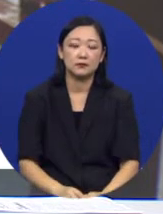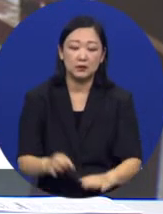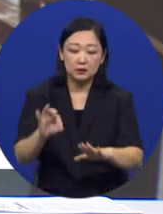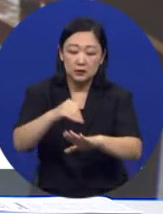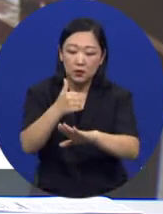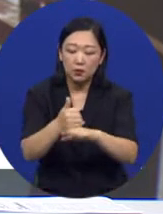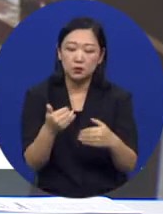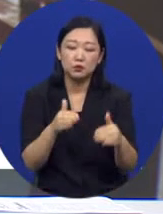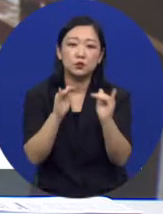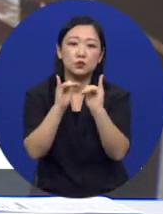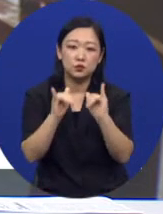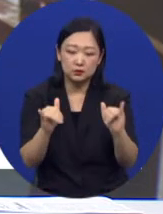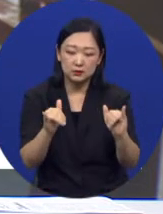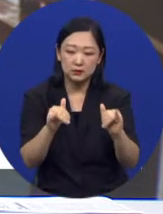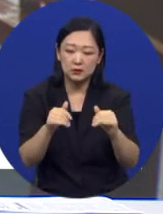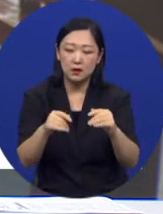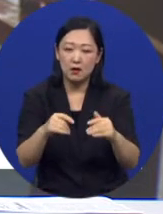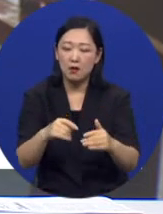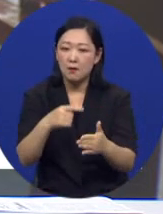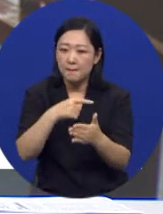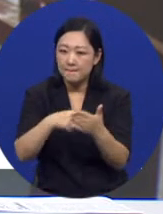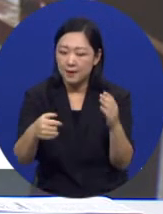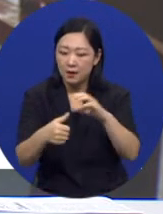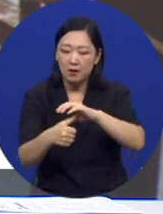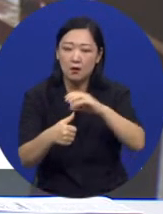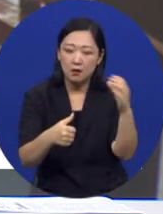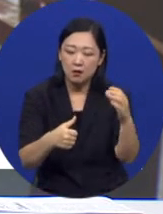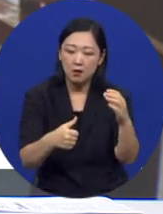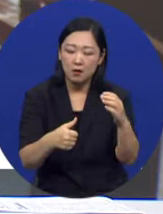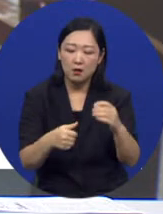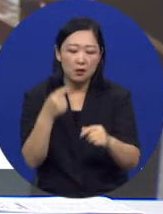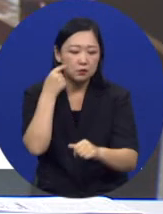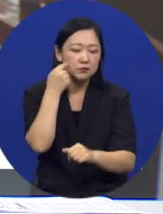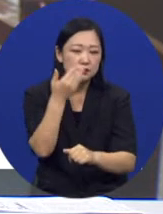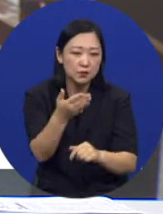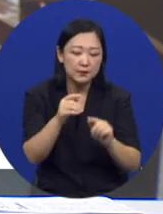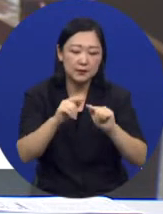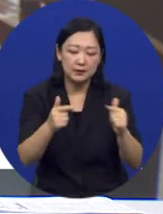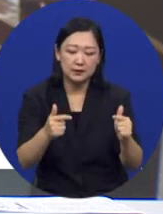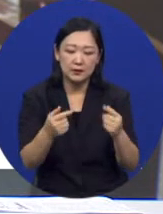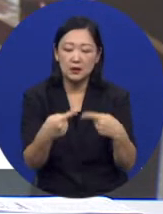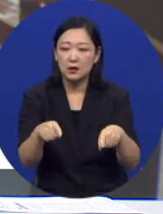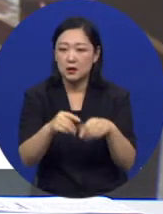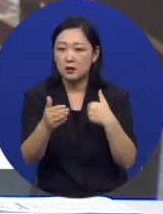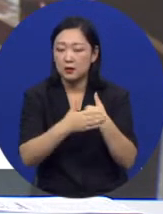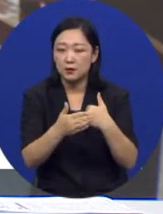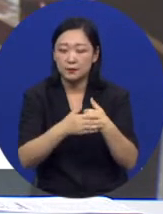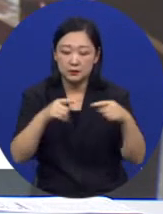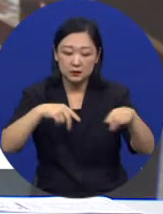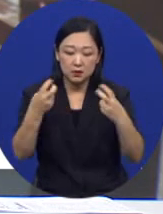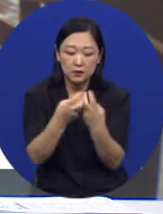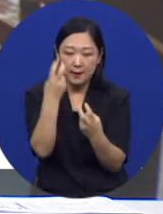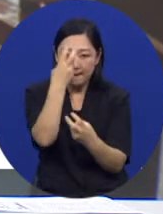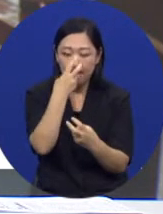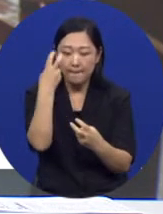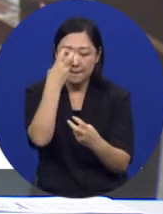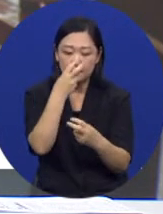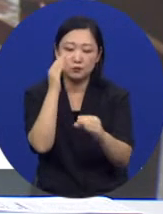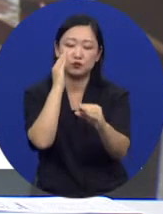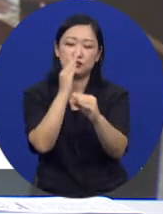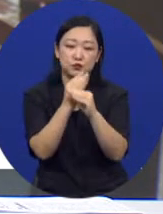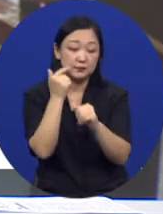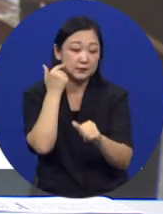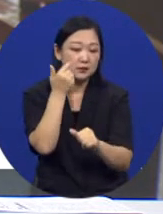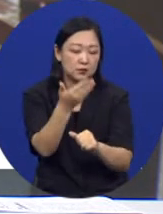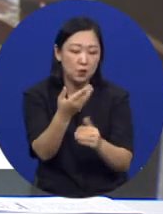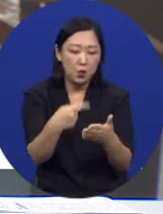제왕적 도지사의 폐해에서 벗어나고 형식적인 청문회가 아닌 협치와 정책 검증 중심의 인사청문회를